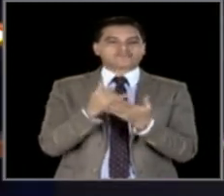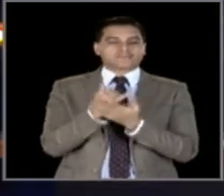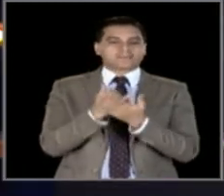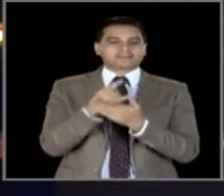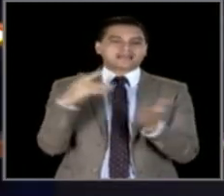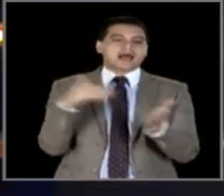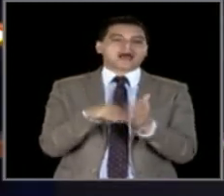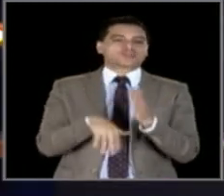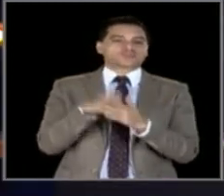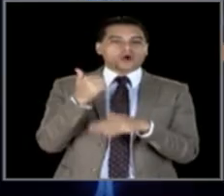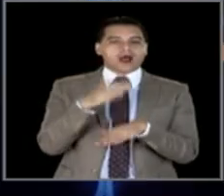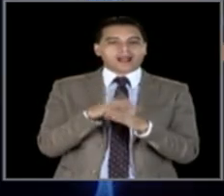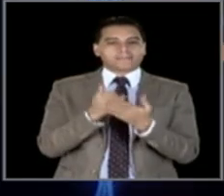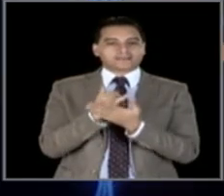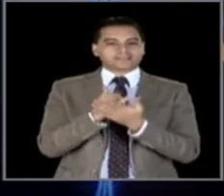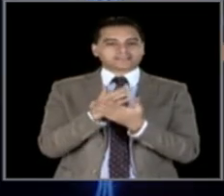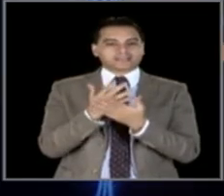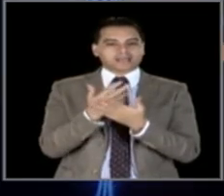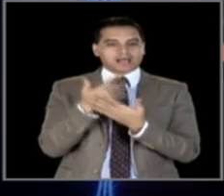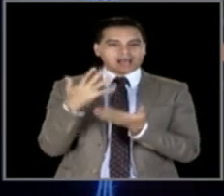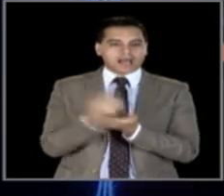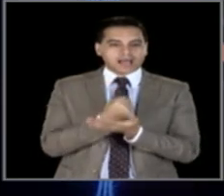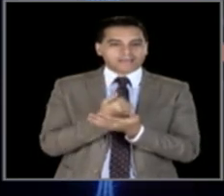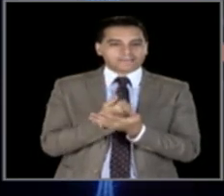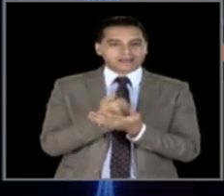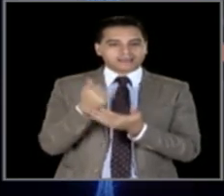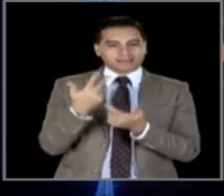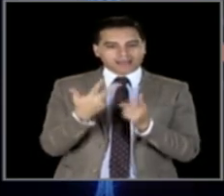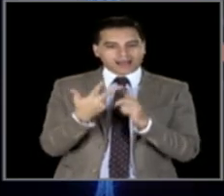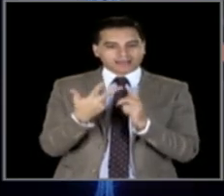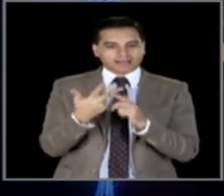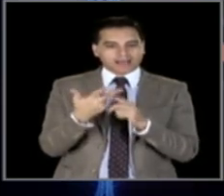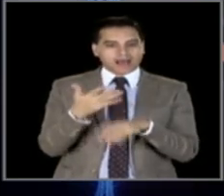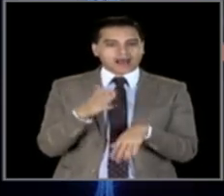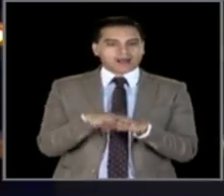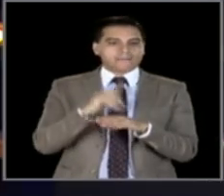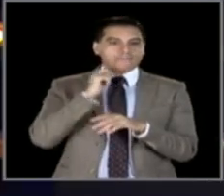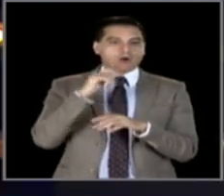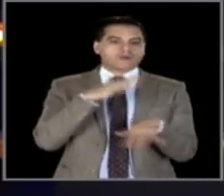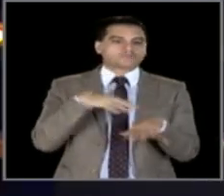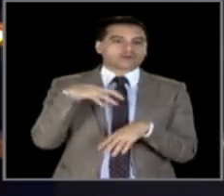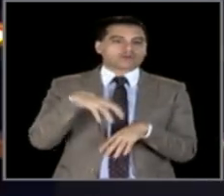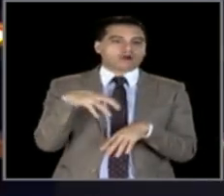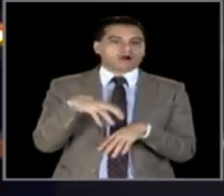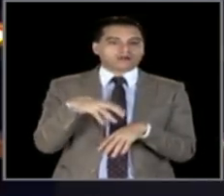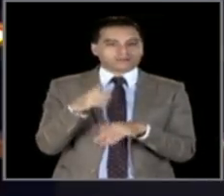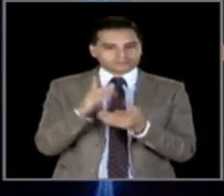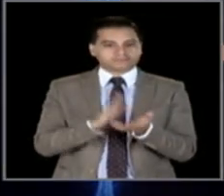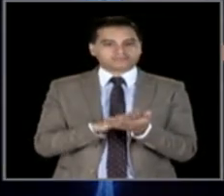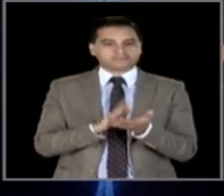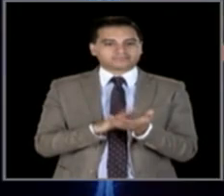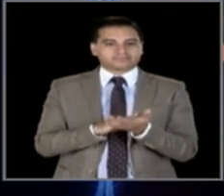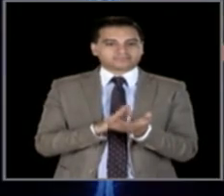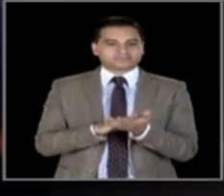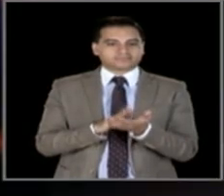مركز حصلت عليه في المدرسه ايه؟ بصراحه اخذت مركز ثالث على مستوى محافظه القاهره. ما شاء الله. لا تمام